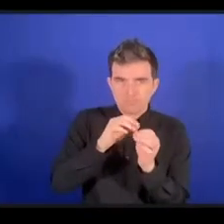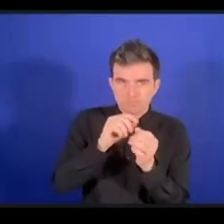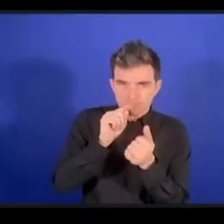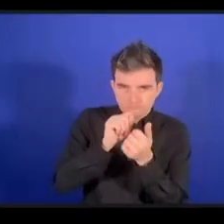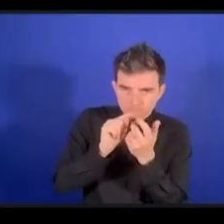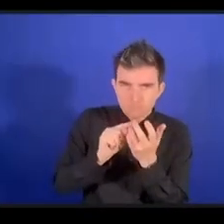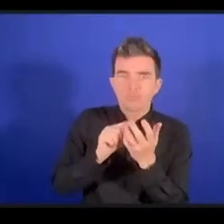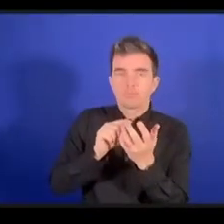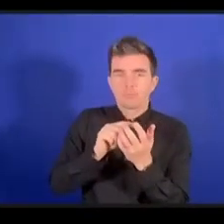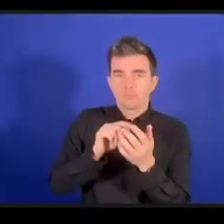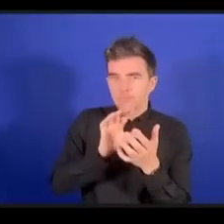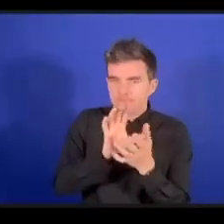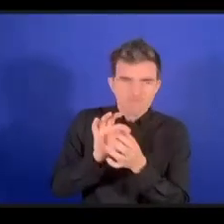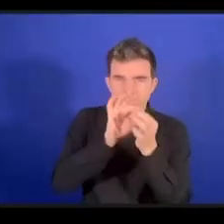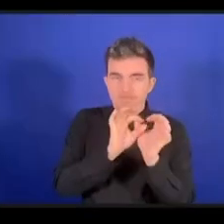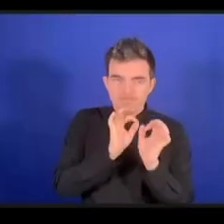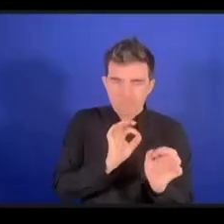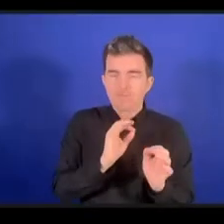DNS。